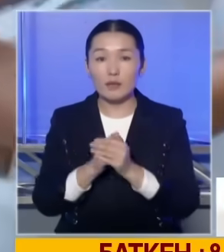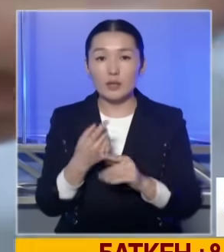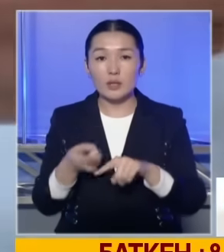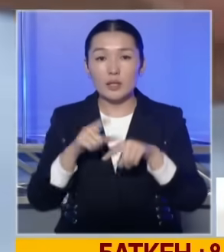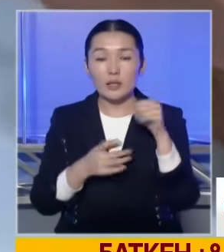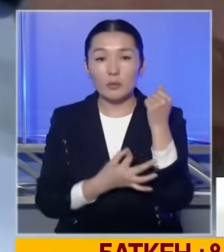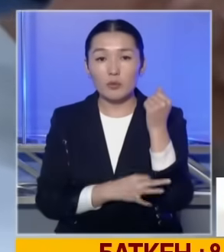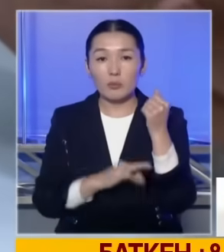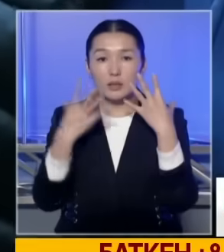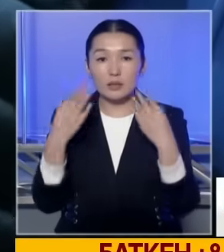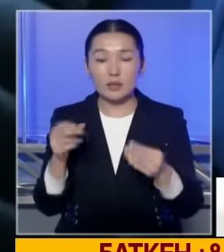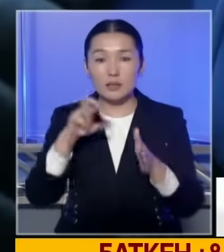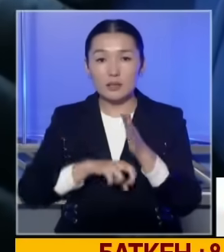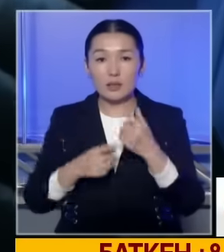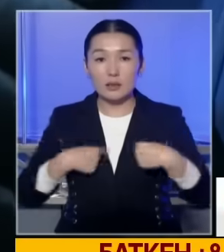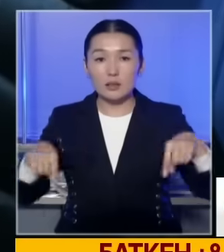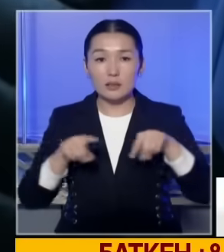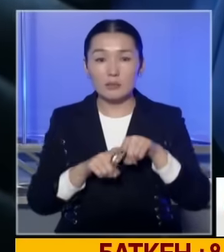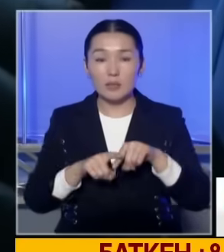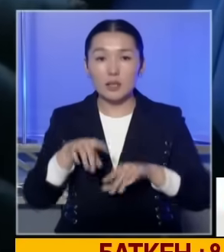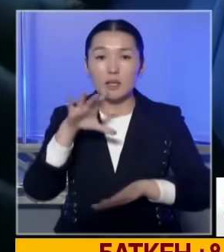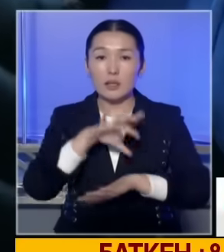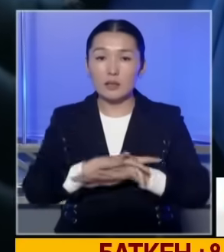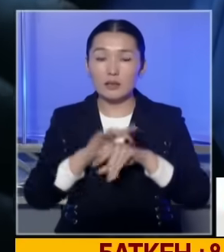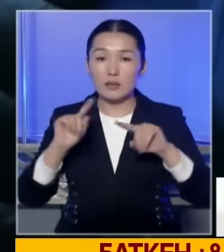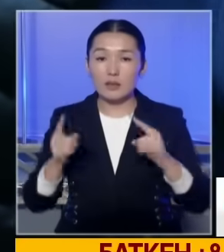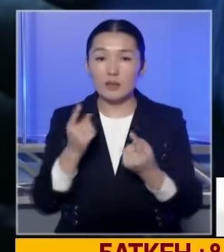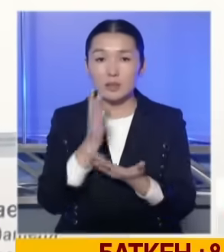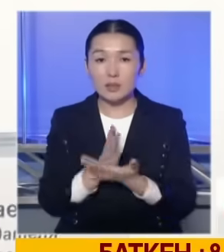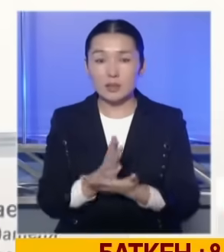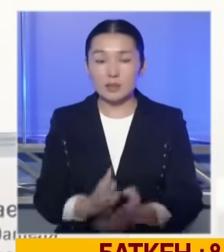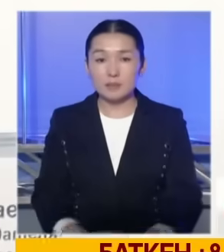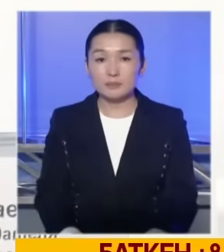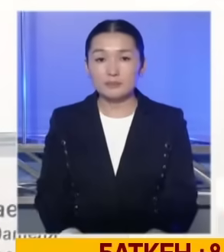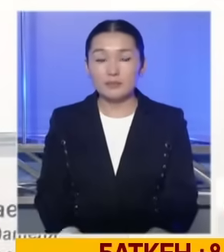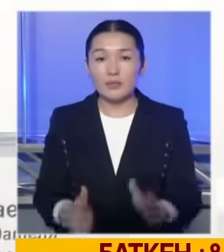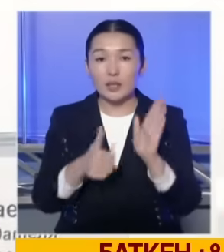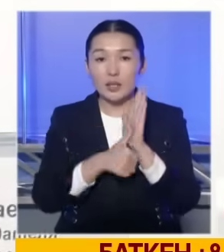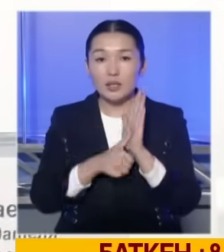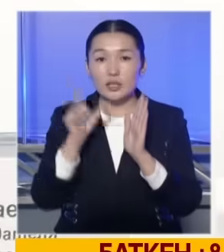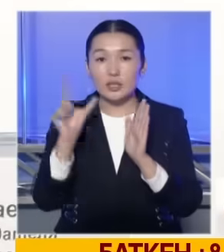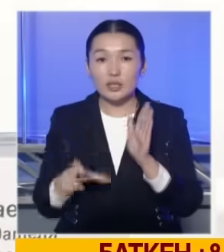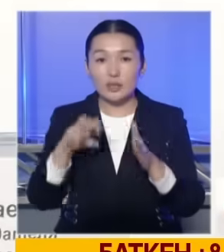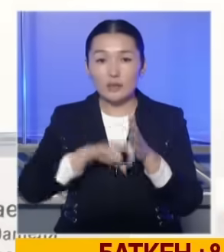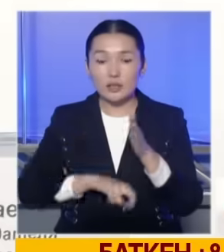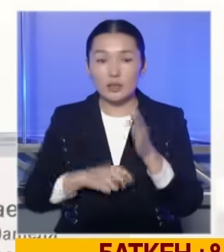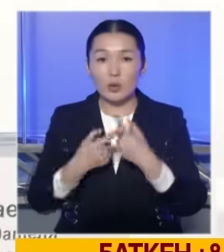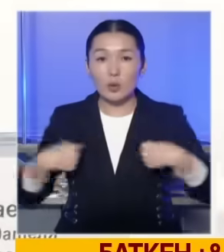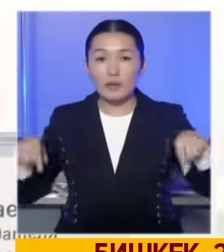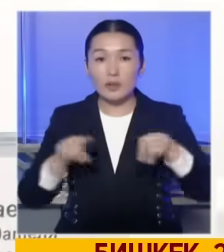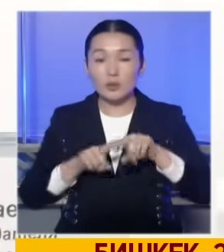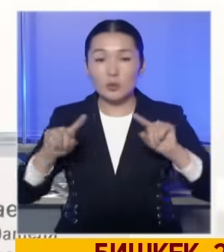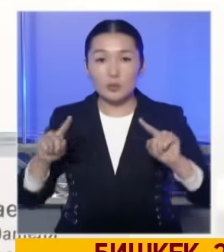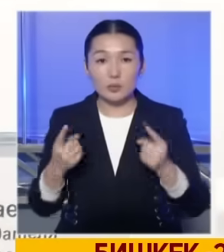акыркы күндөрдө салык кызматындагылардын кармалып жатканы күбө. Салыкчылардан 6 киши кармалды. Булардын бардыгы